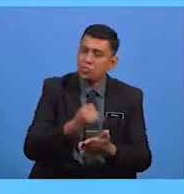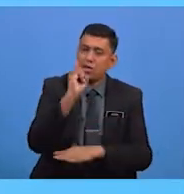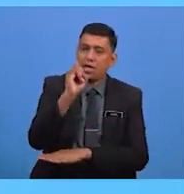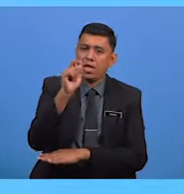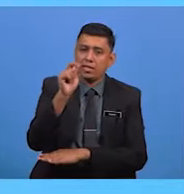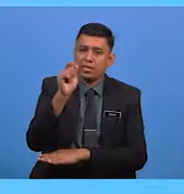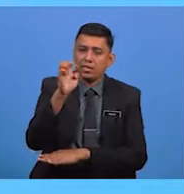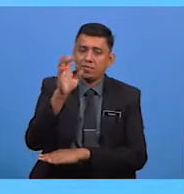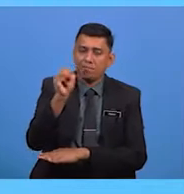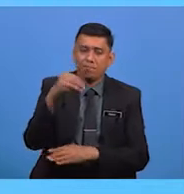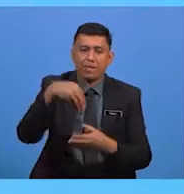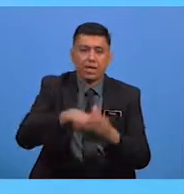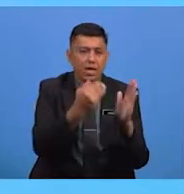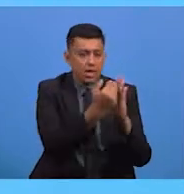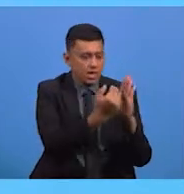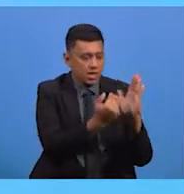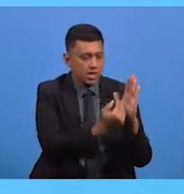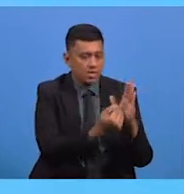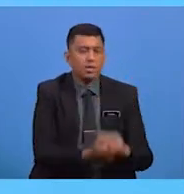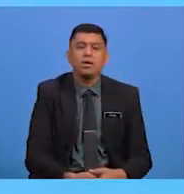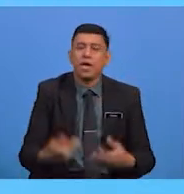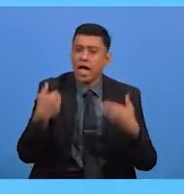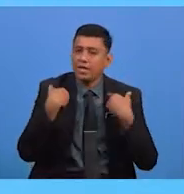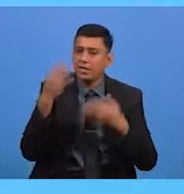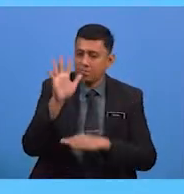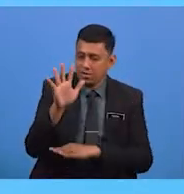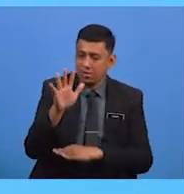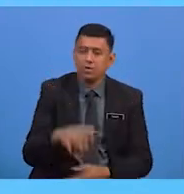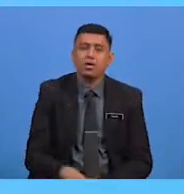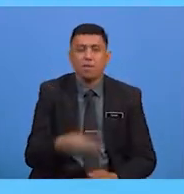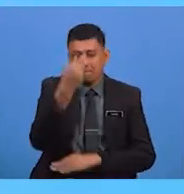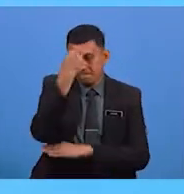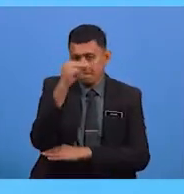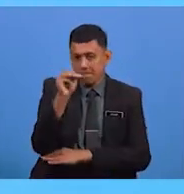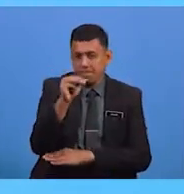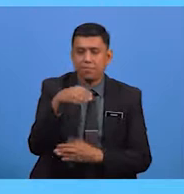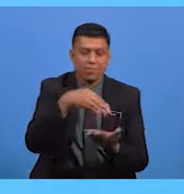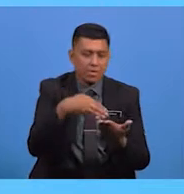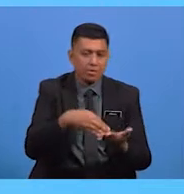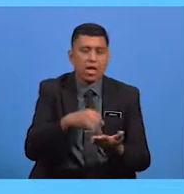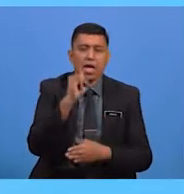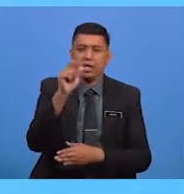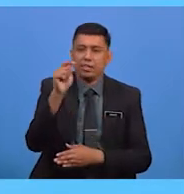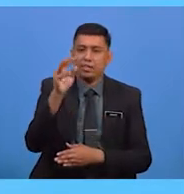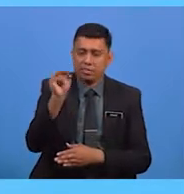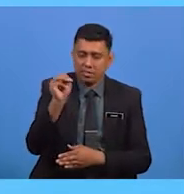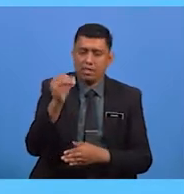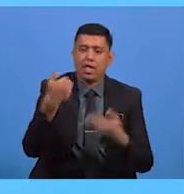item dalam senarai. Jika item dalam senarai ada 5, maka bil item sama dengan